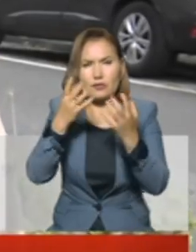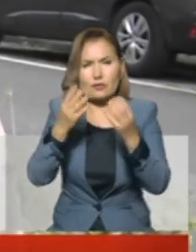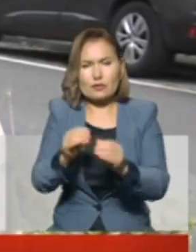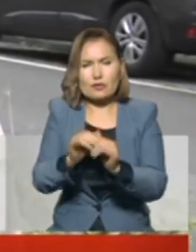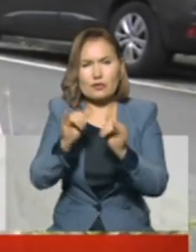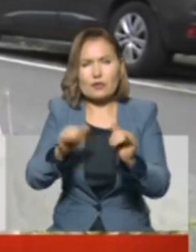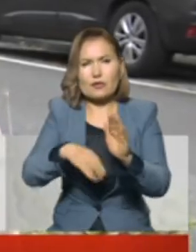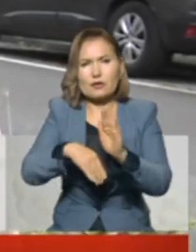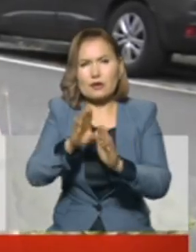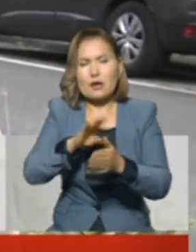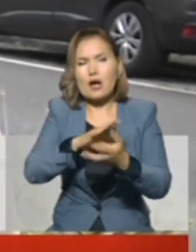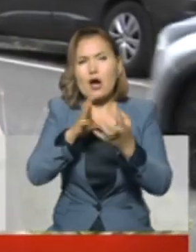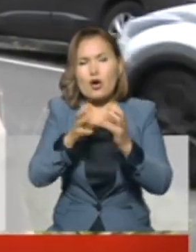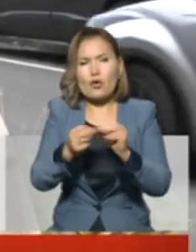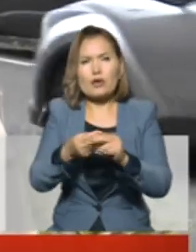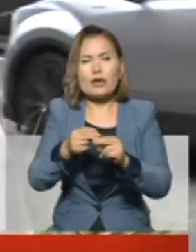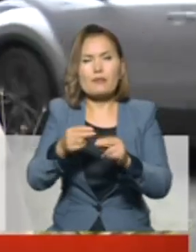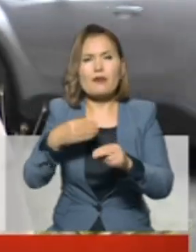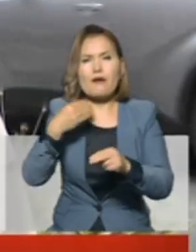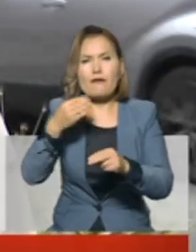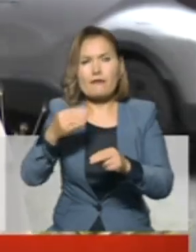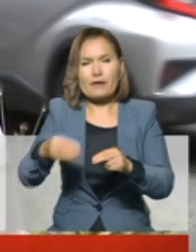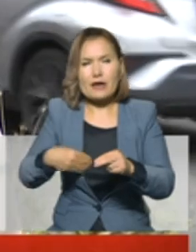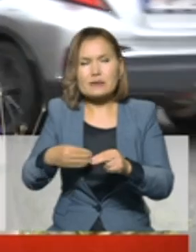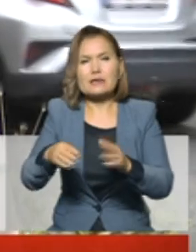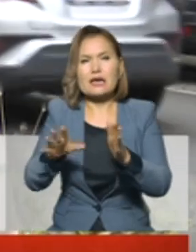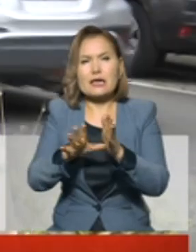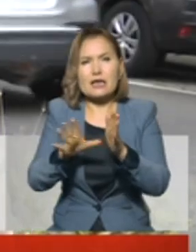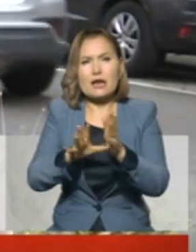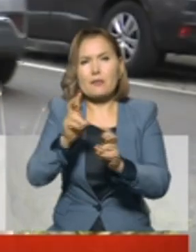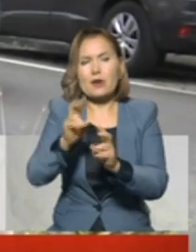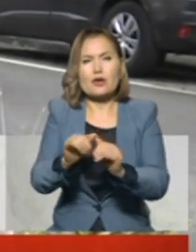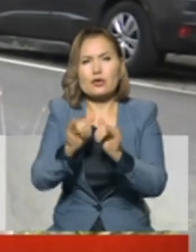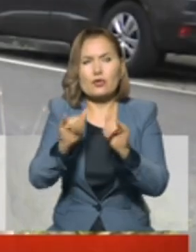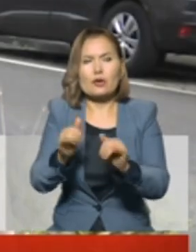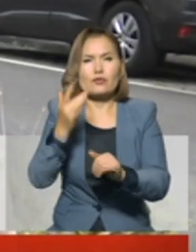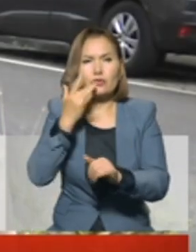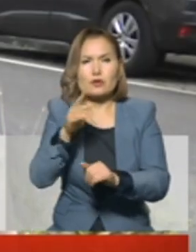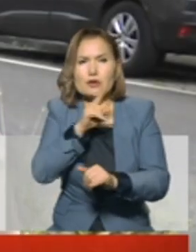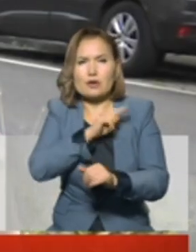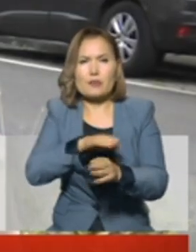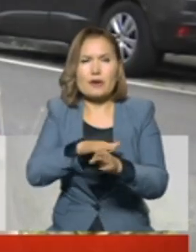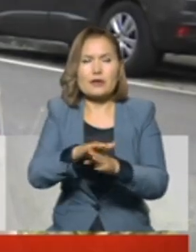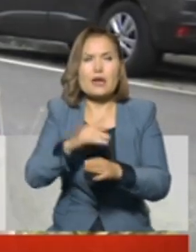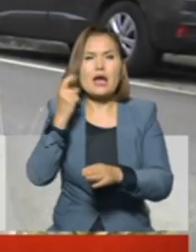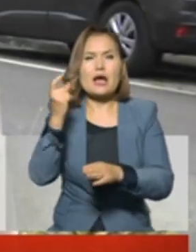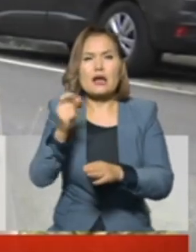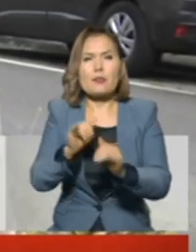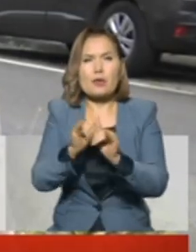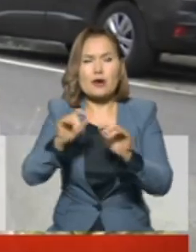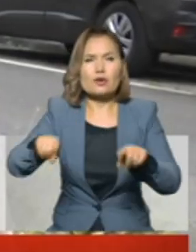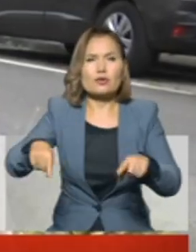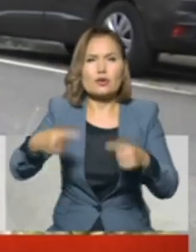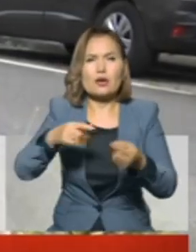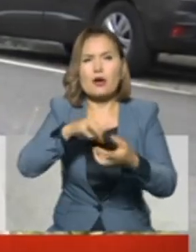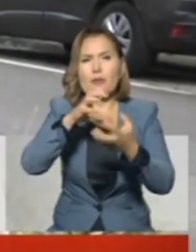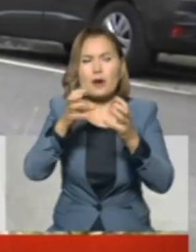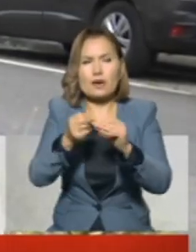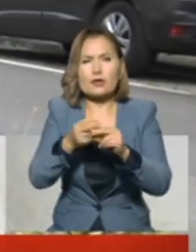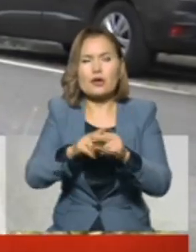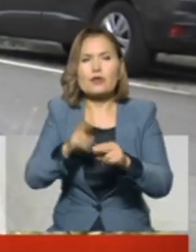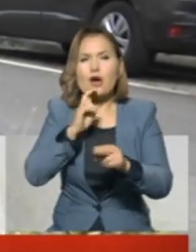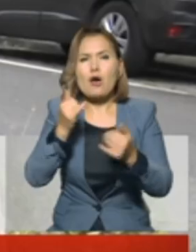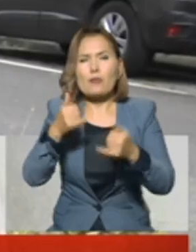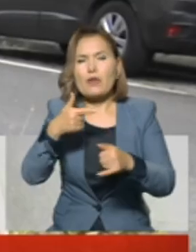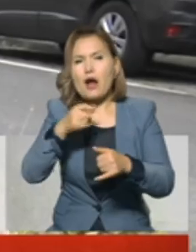Франция өте арзан электроэнергия өндіру үшін ядролық энергетиканы дамытып, реакторларды іске қосты. Экономиканы декарбонизациялау үшін мұнай мен